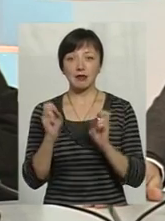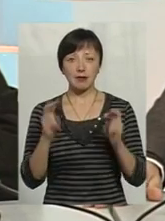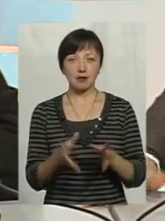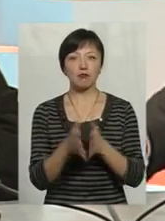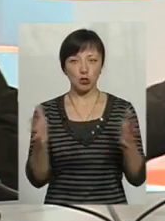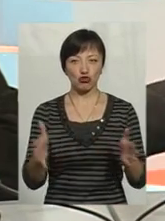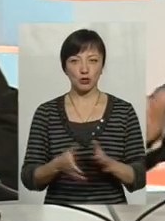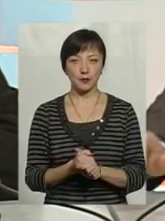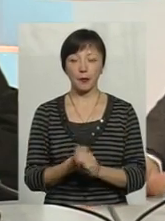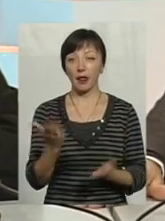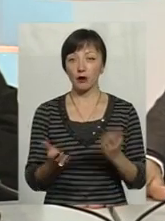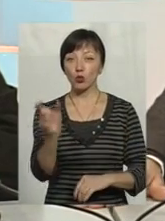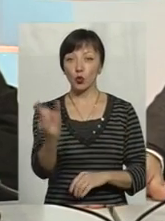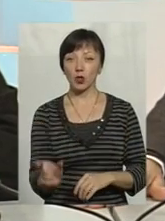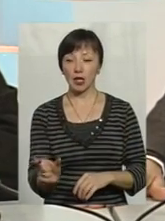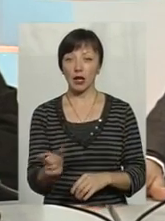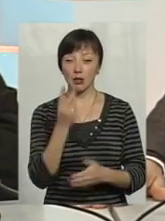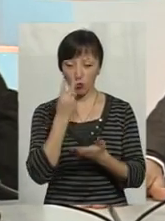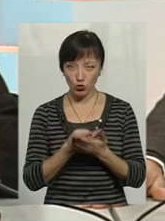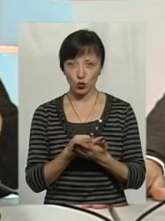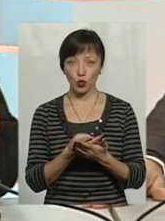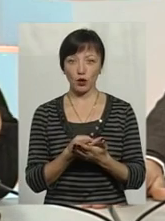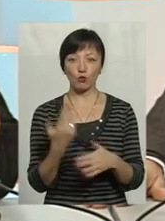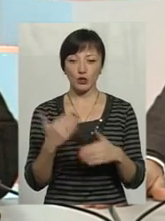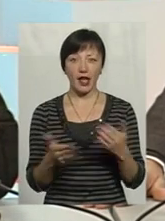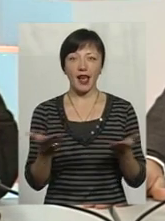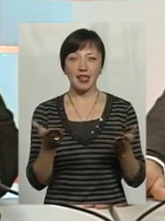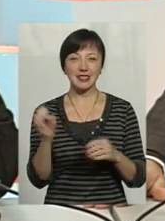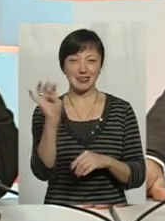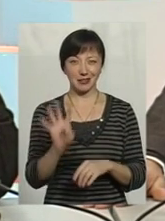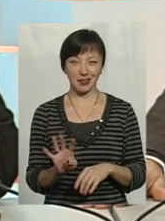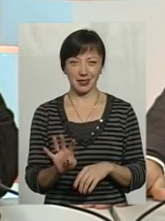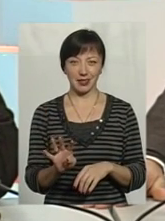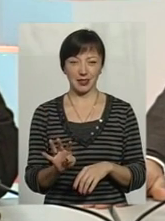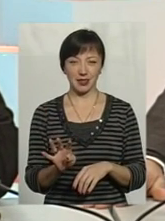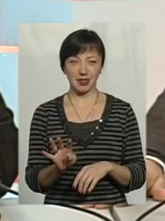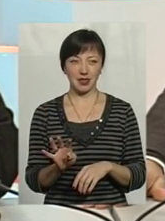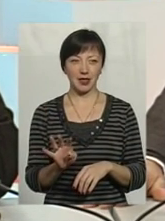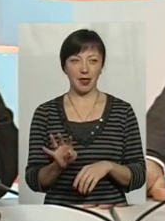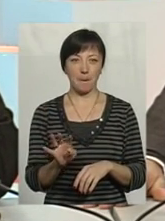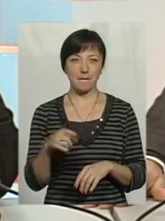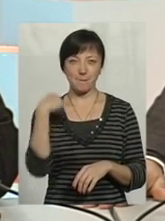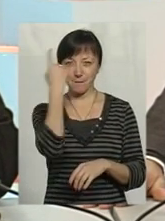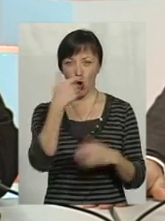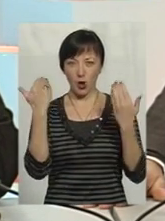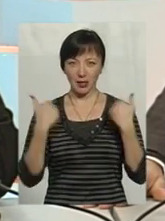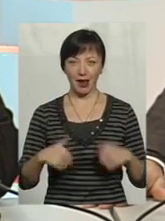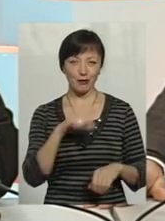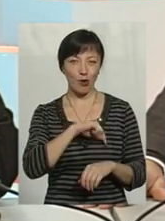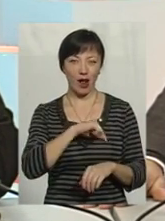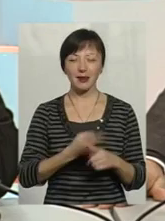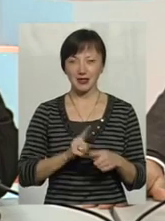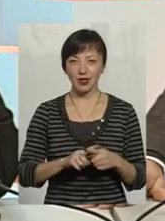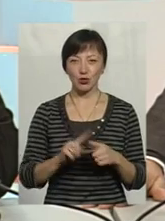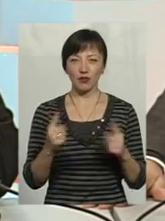набагато більше. І якщо людина демонструє вже якийсь сірий портрет моральний, то